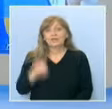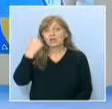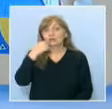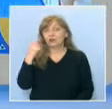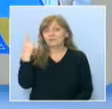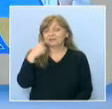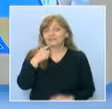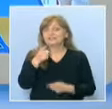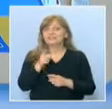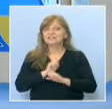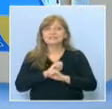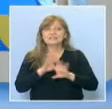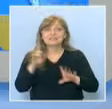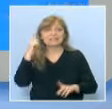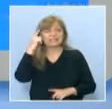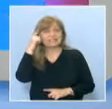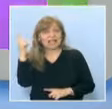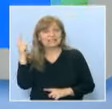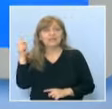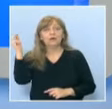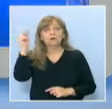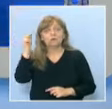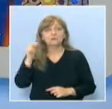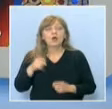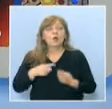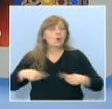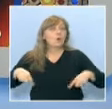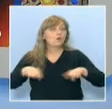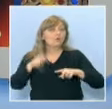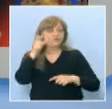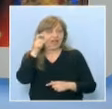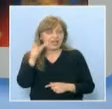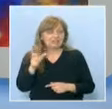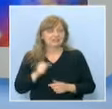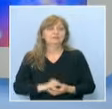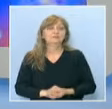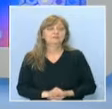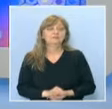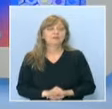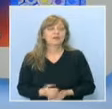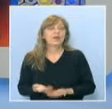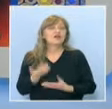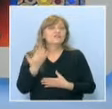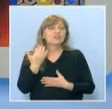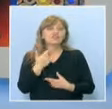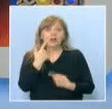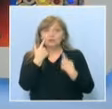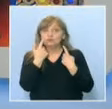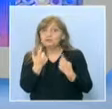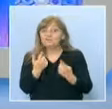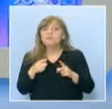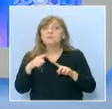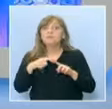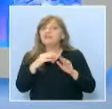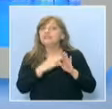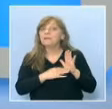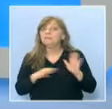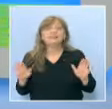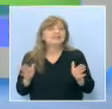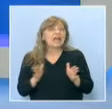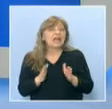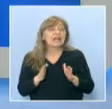Добър ден! Вие сте с предаването Знание БГ от студиото във Варна. Аз съм Нора Бочева. В началото нека да видим темите днес